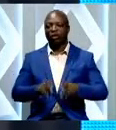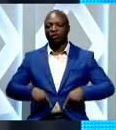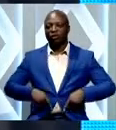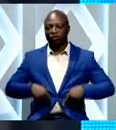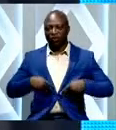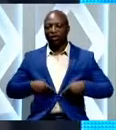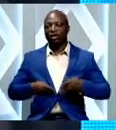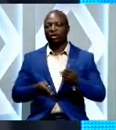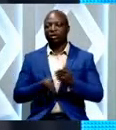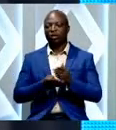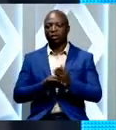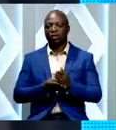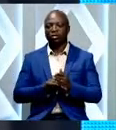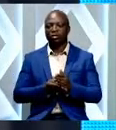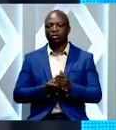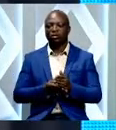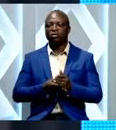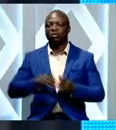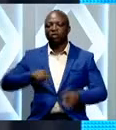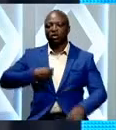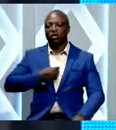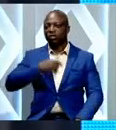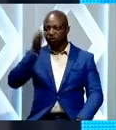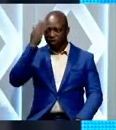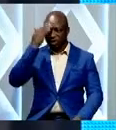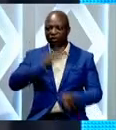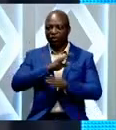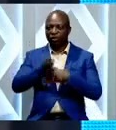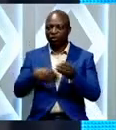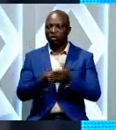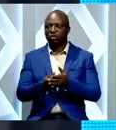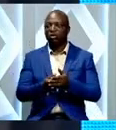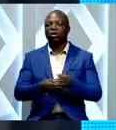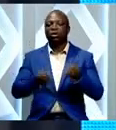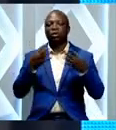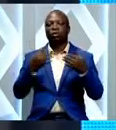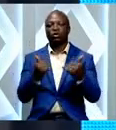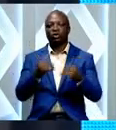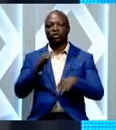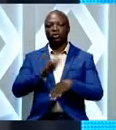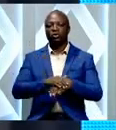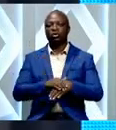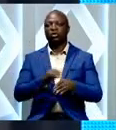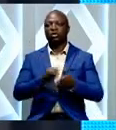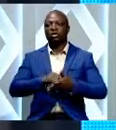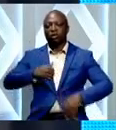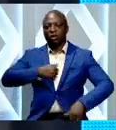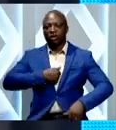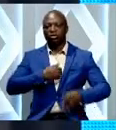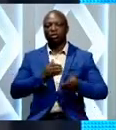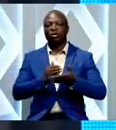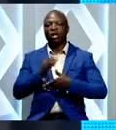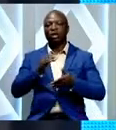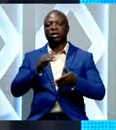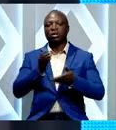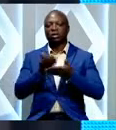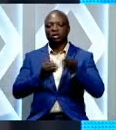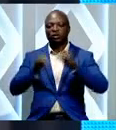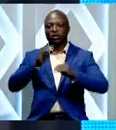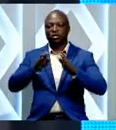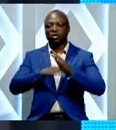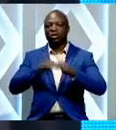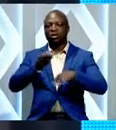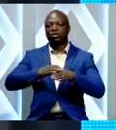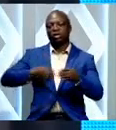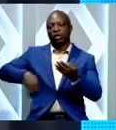Bankable. Nous le savons tous, beaucoup se joue sur l'appréciation portée par les investisseurs sur